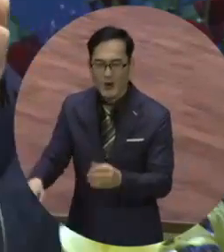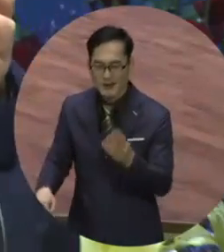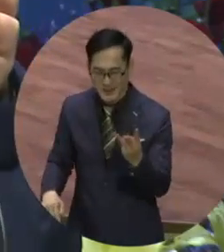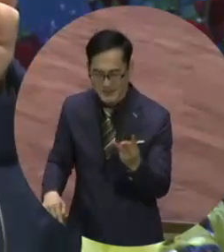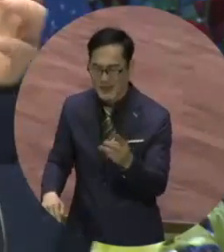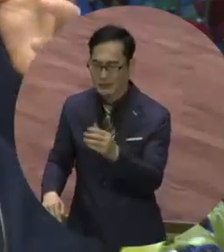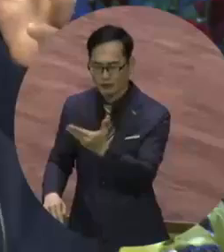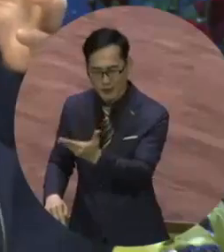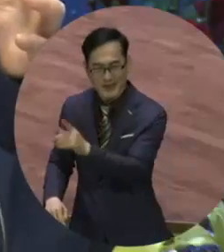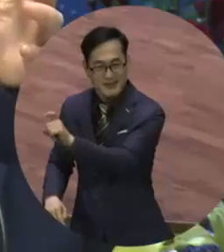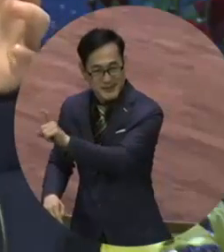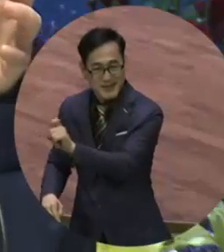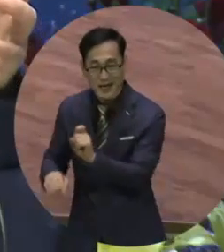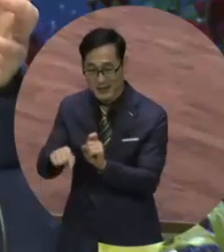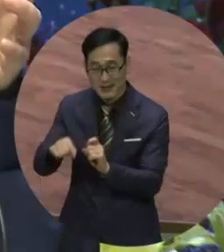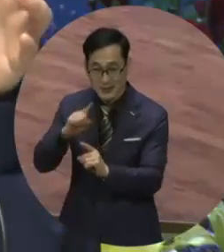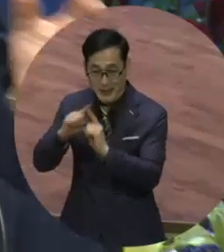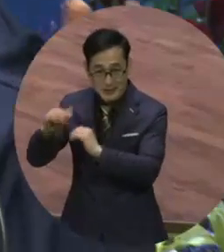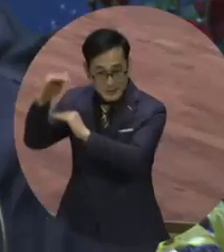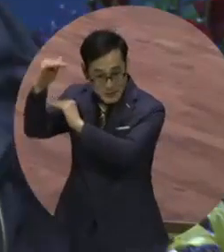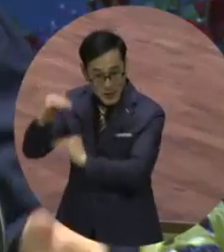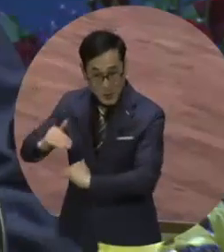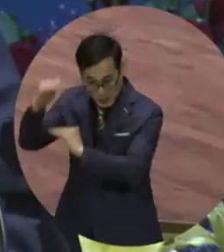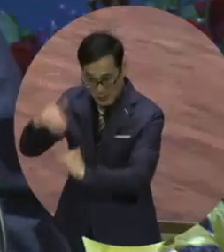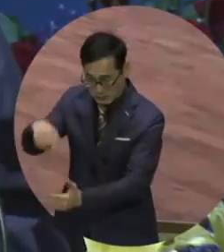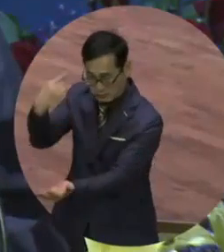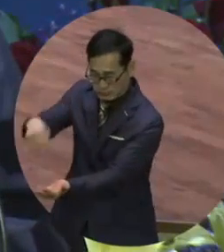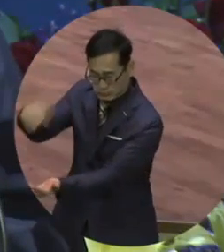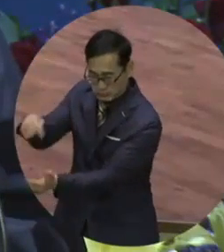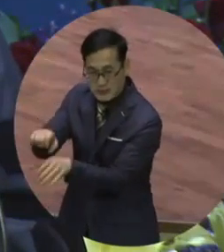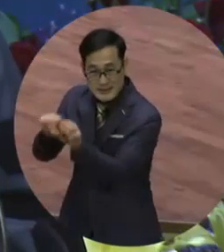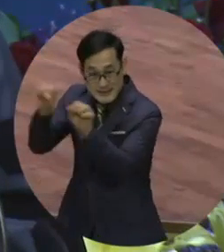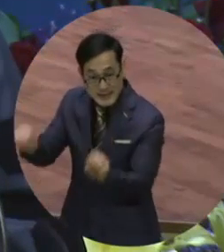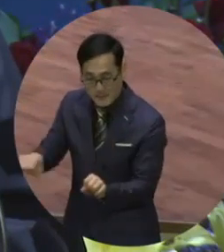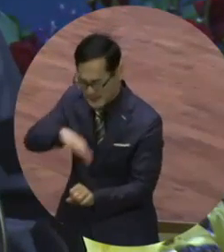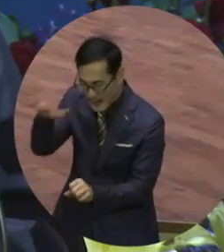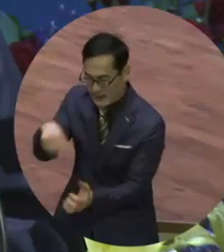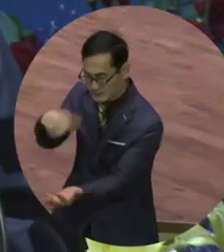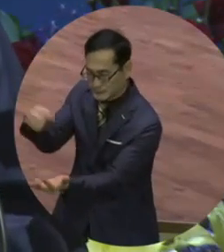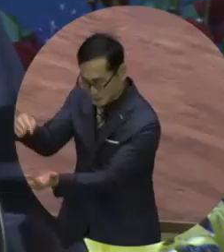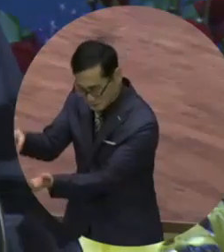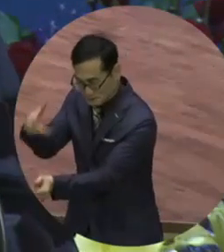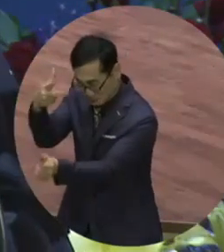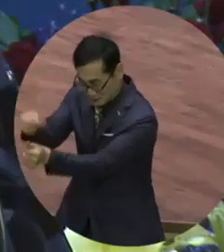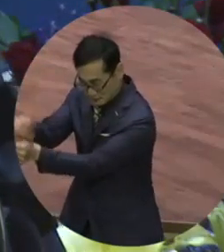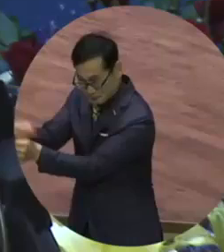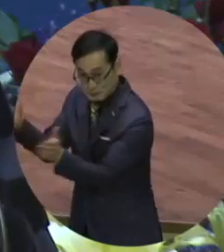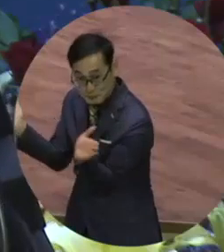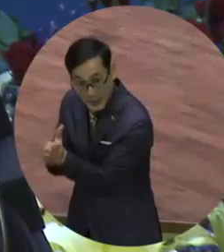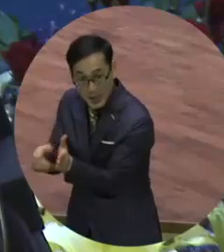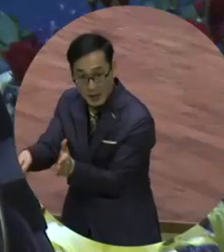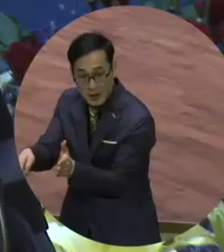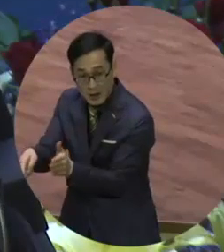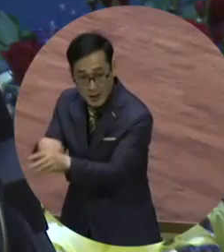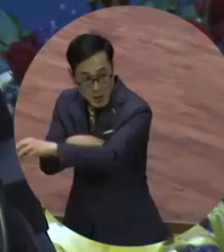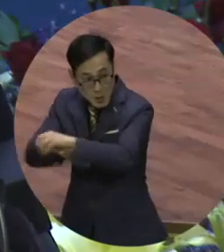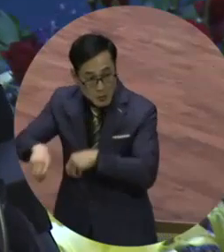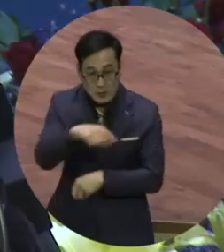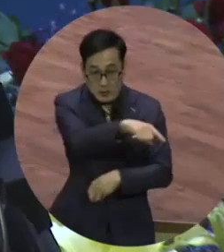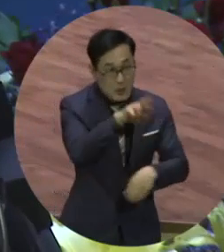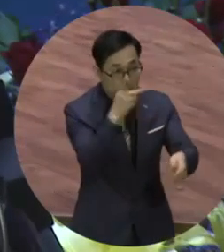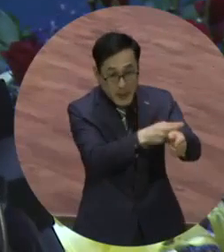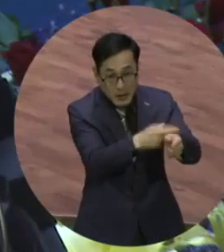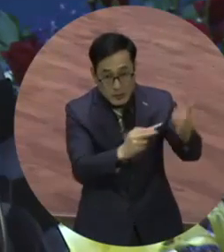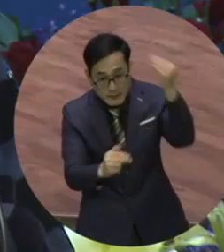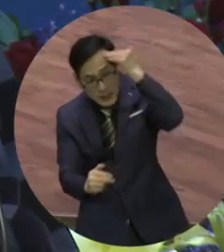스케줄을 모든 시스템, 모든 것을 다 만들어놨는데 이게 지금 다 무너질 판이란 말이에요. 이